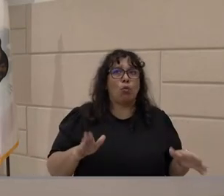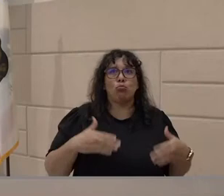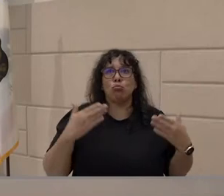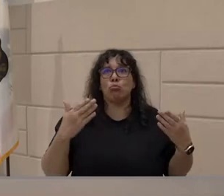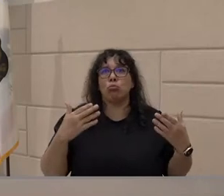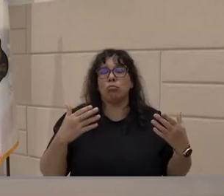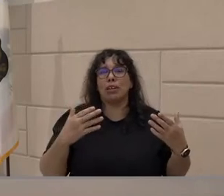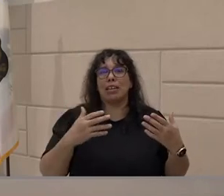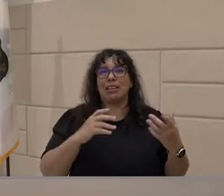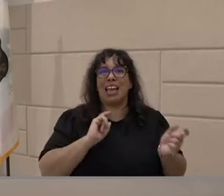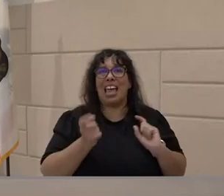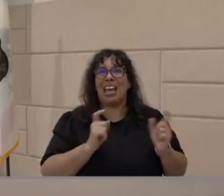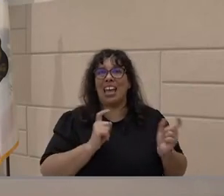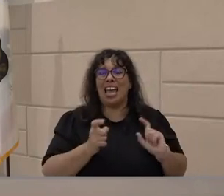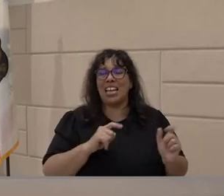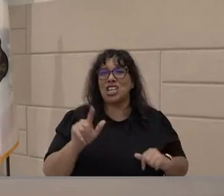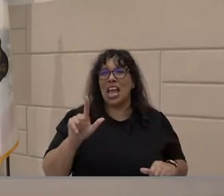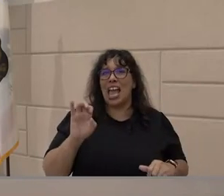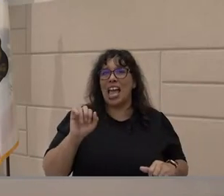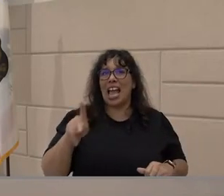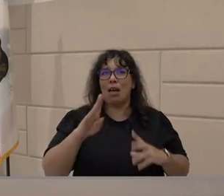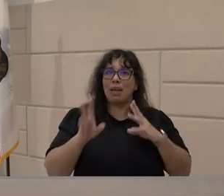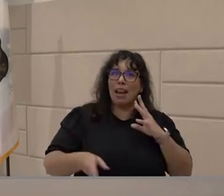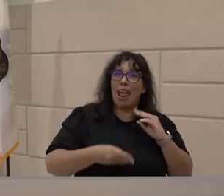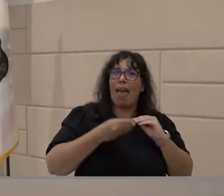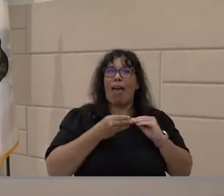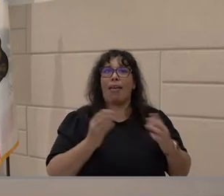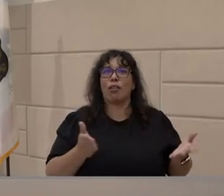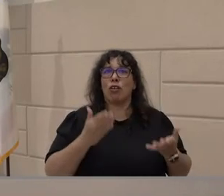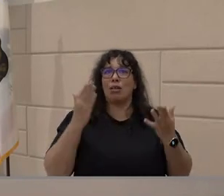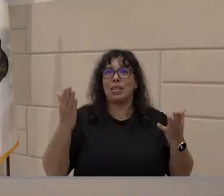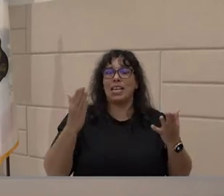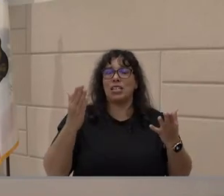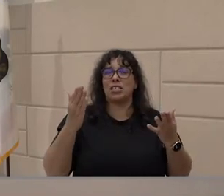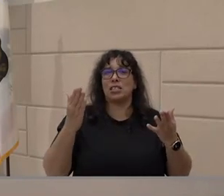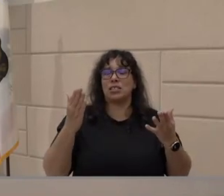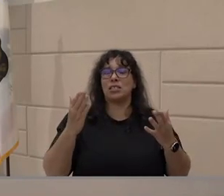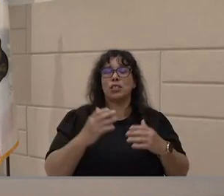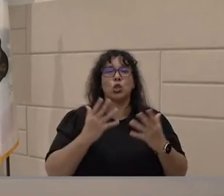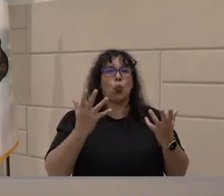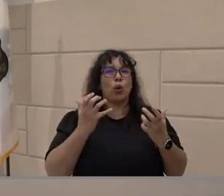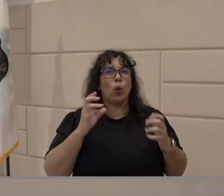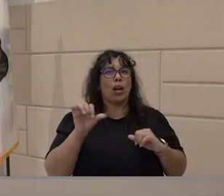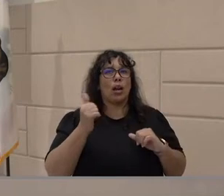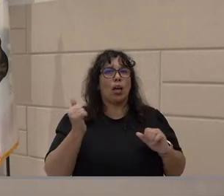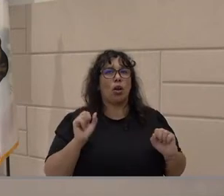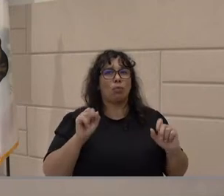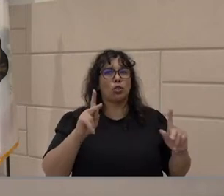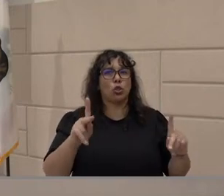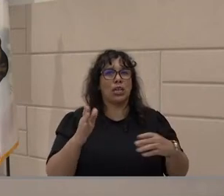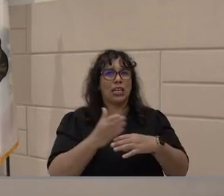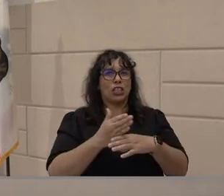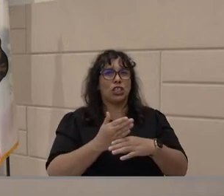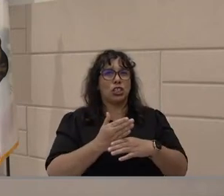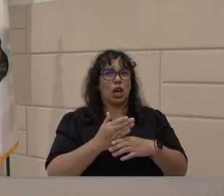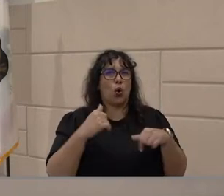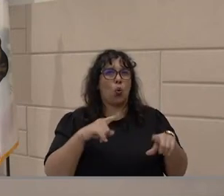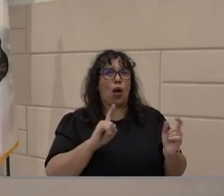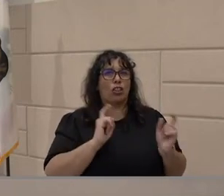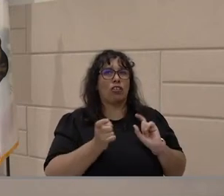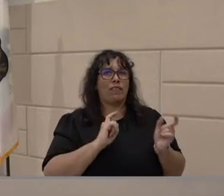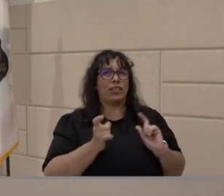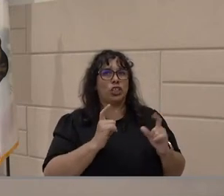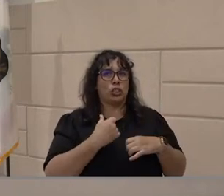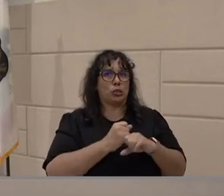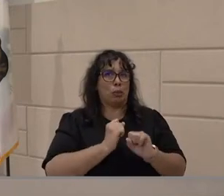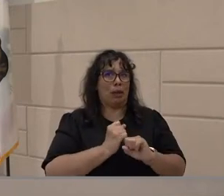เซนในยังบานตัวตัวมองปีสหกุมหายตัวปอลจีอนุสาจีบันไทม์ตะลืออัลแคบโดยฉะ